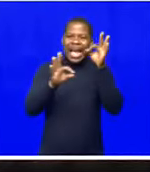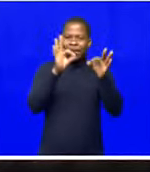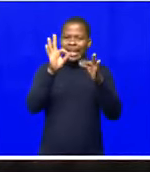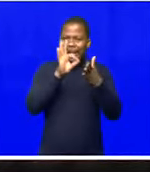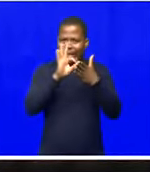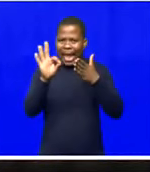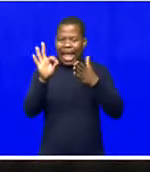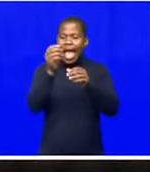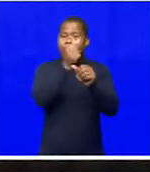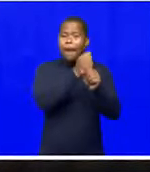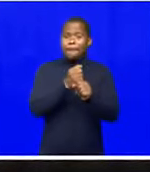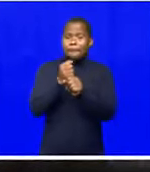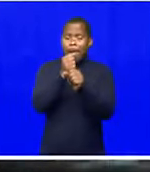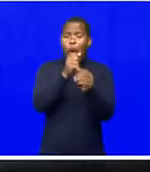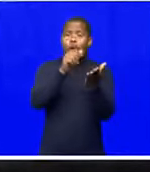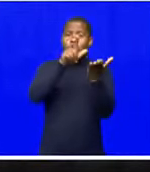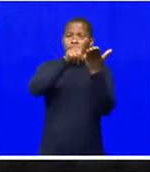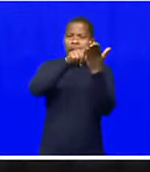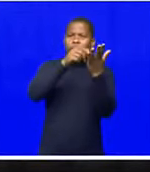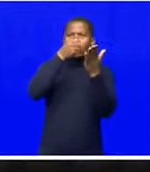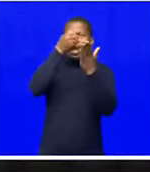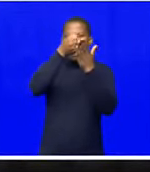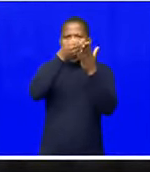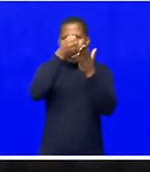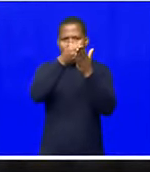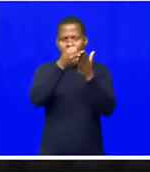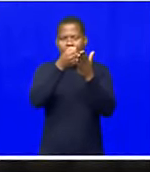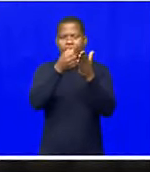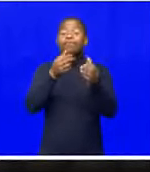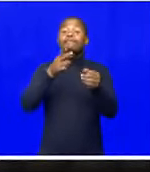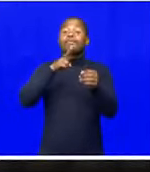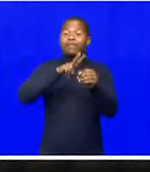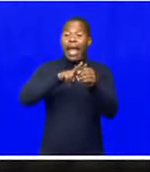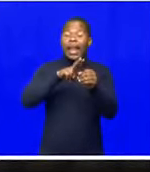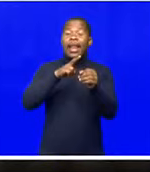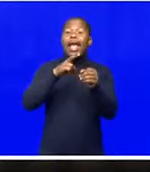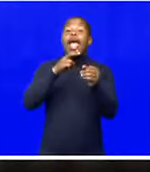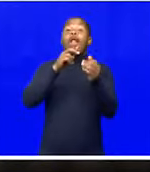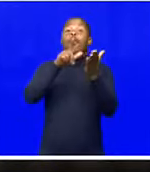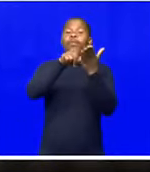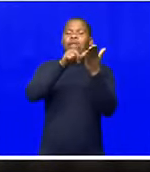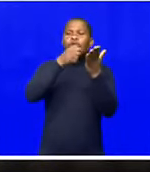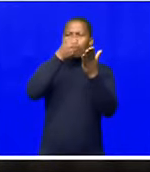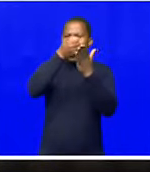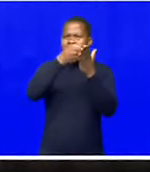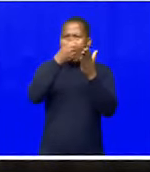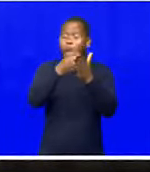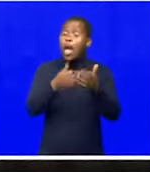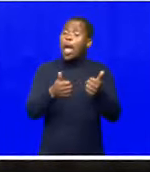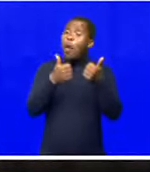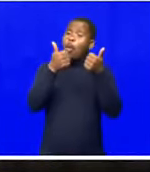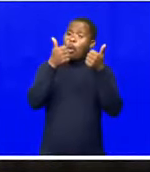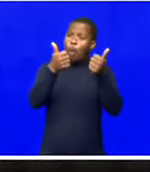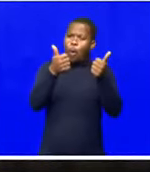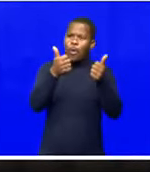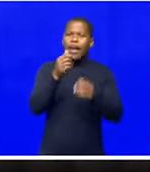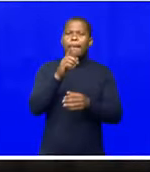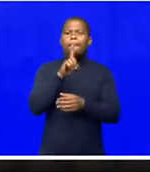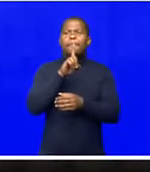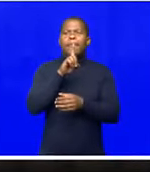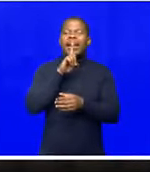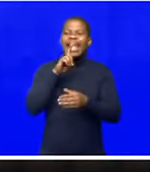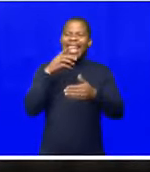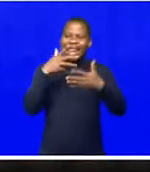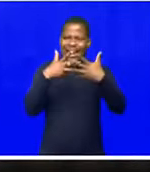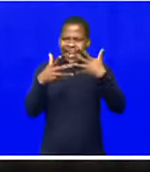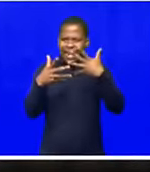futhi wabona IK ukuthi cha lo mthetho wona uyavakala mane akukho ise akaseparate